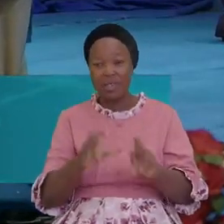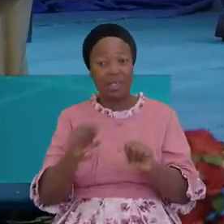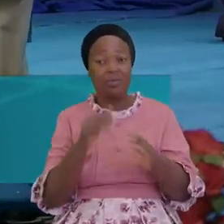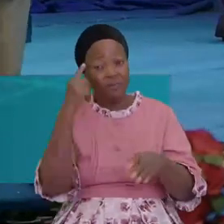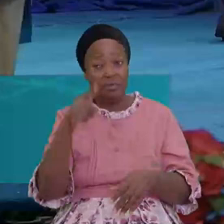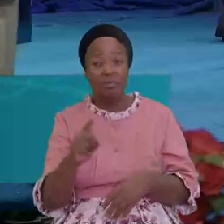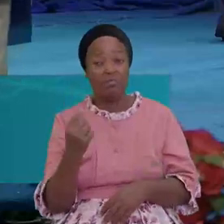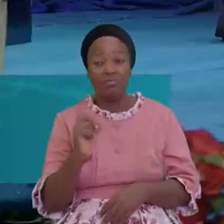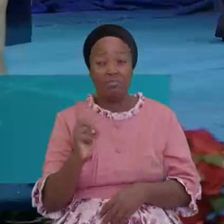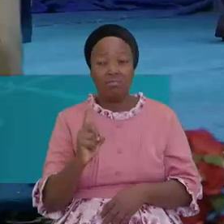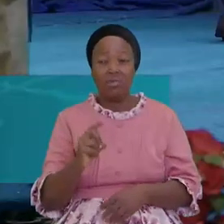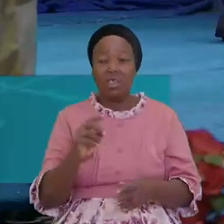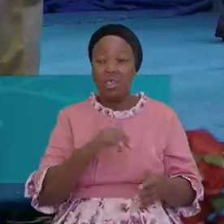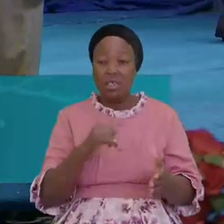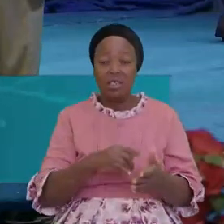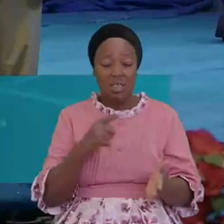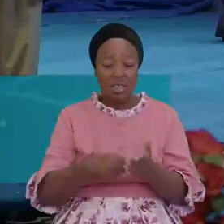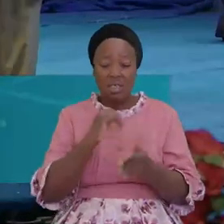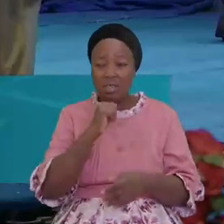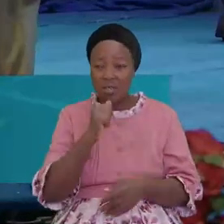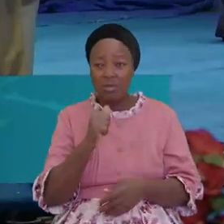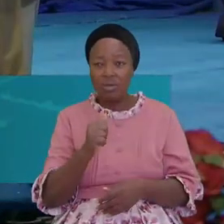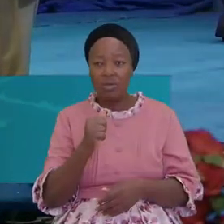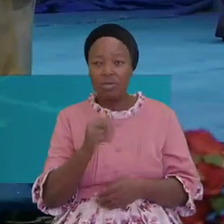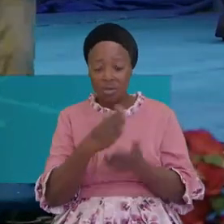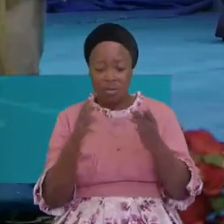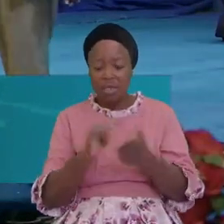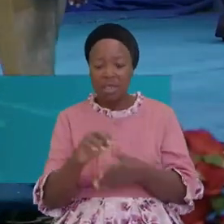Parce que ce n'est pas quelque chose que quelqu'un d'autre peut aller te représenter.